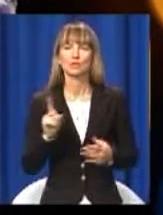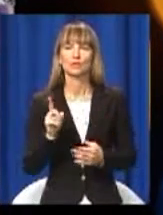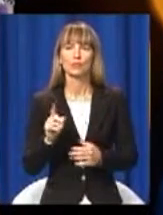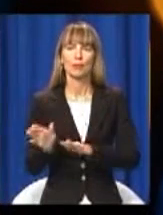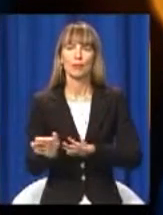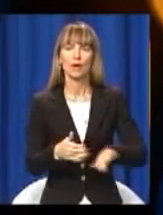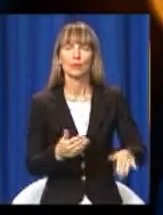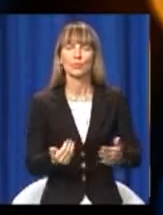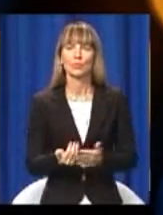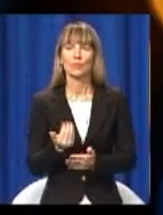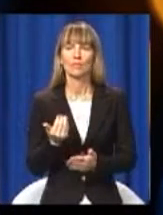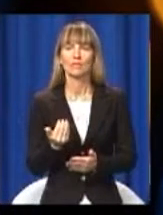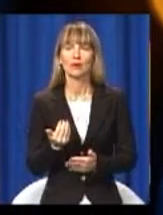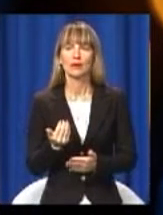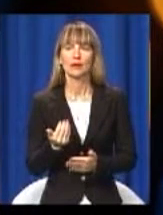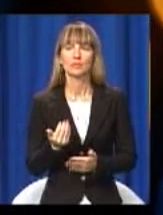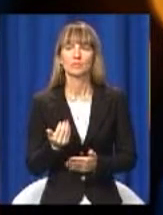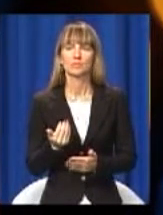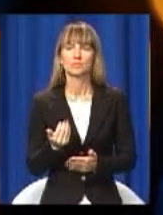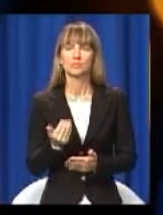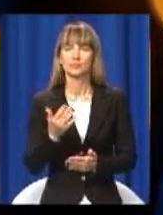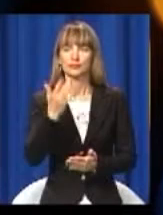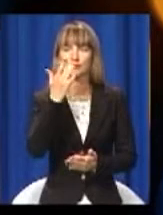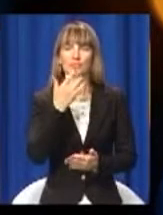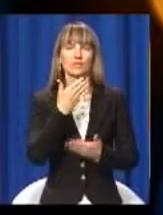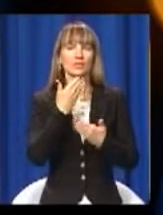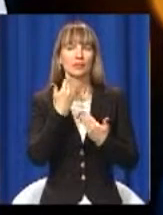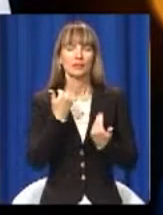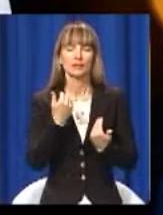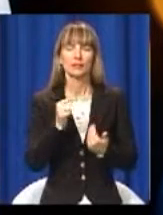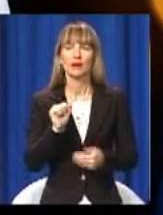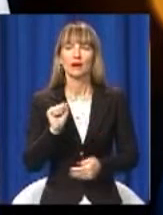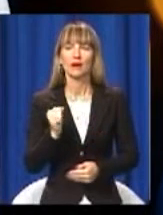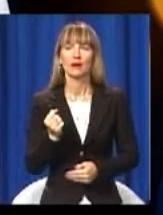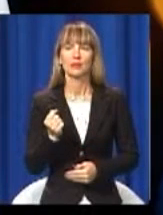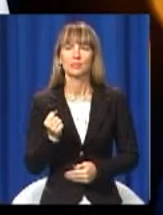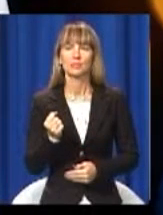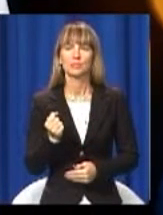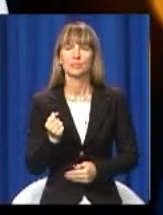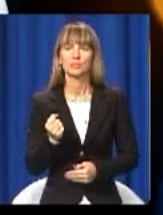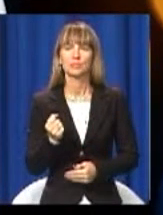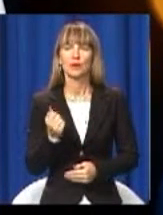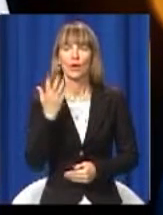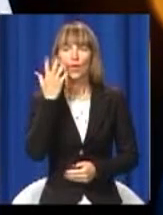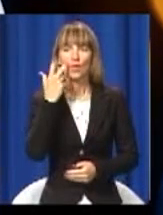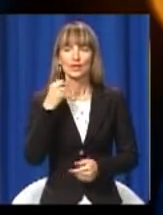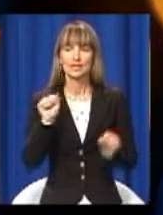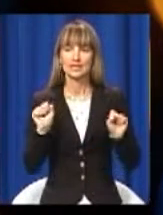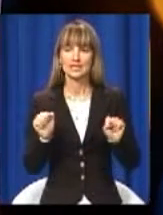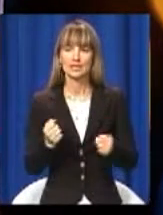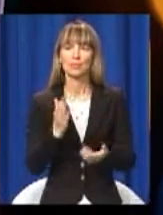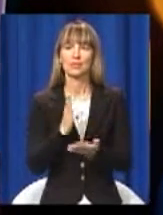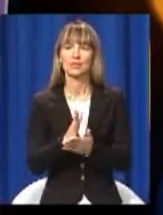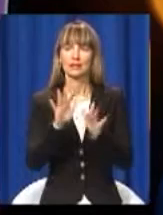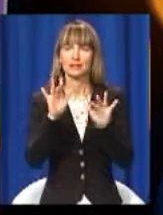что приходит новый. Летом нет снега, А та зима є сніг.